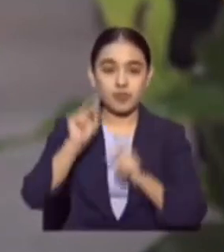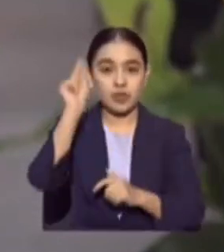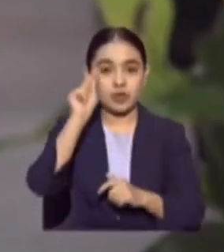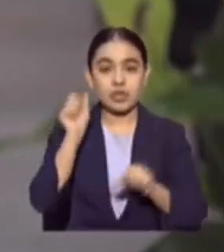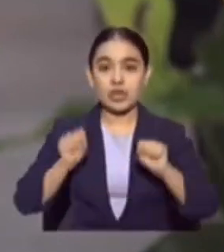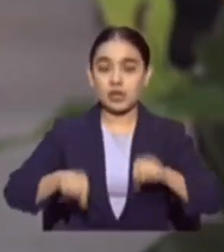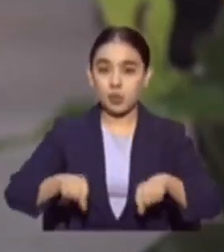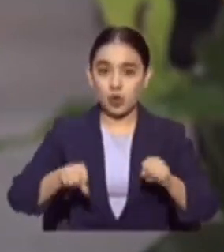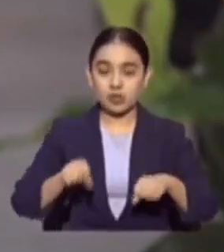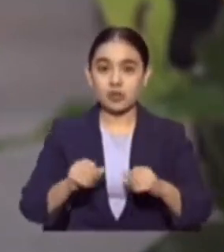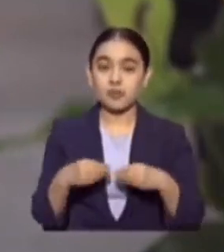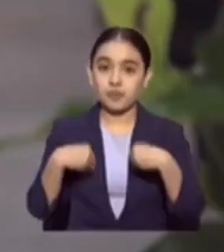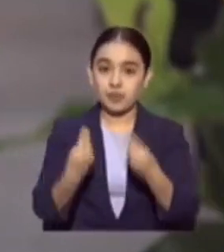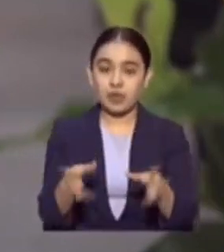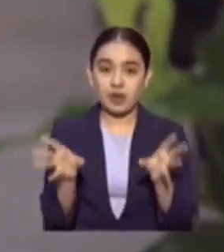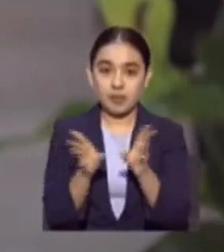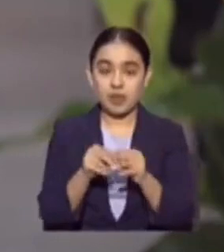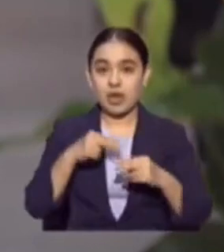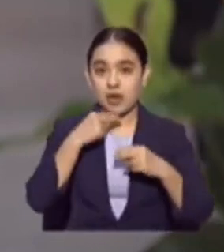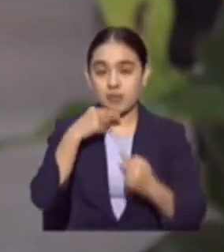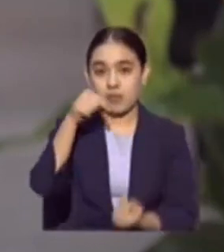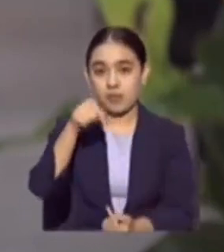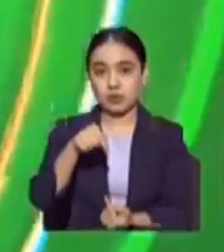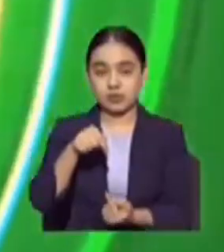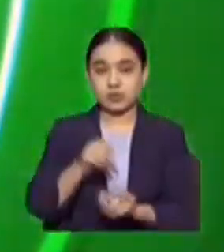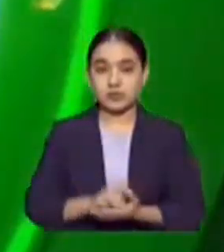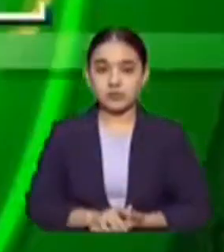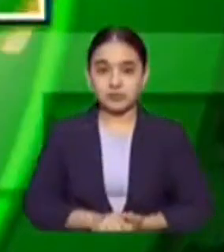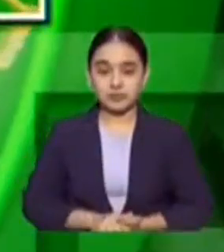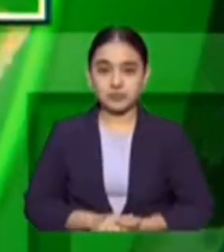olish imkoniyatini yaratish bilan ahamiyatga molikdir.